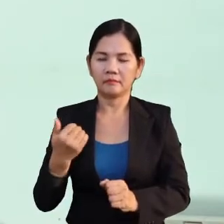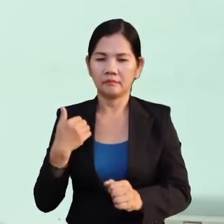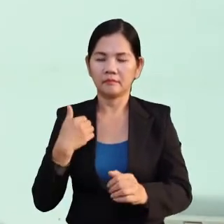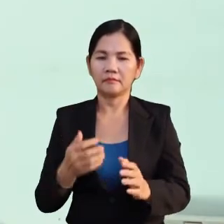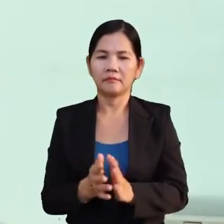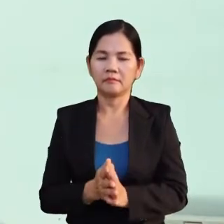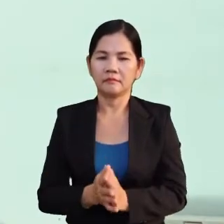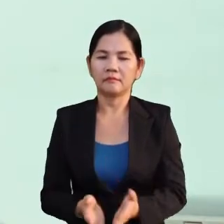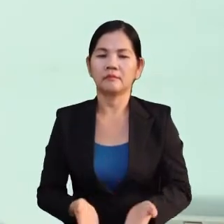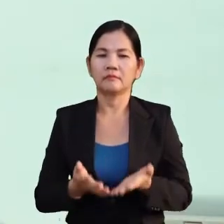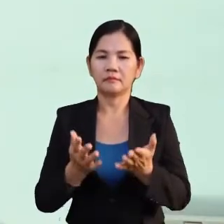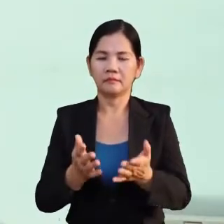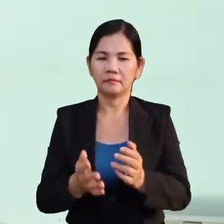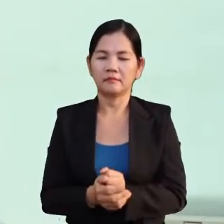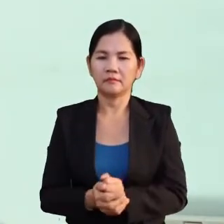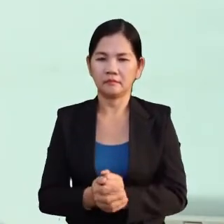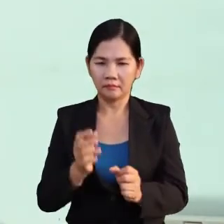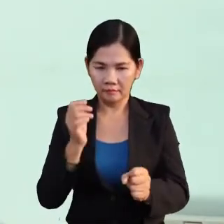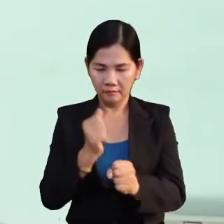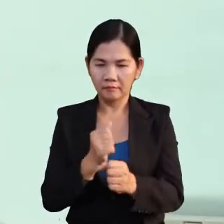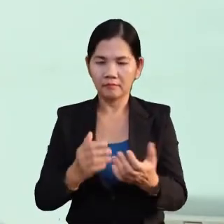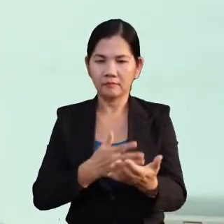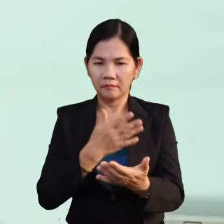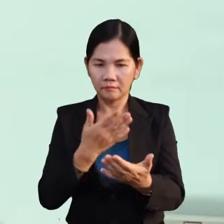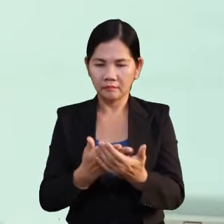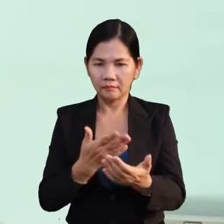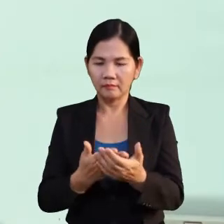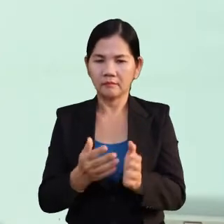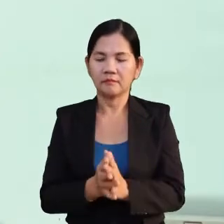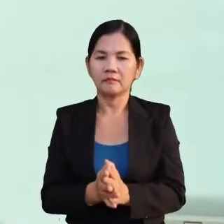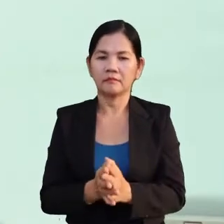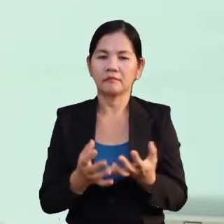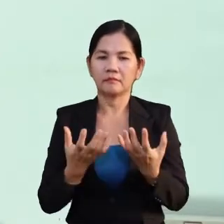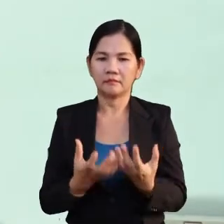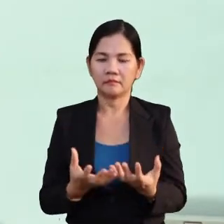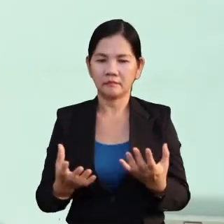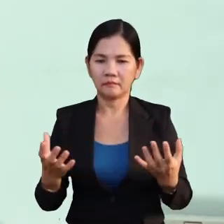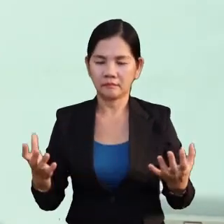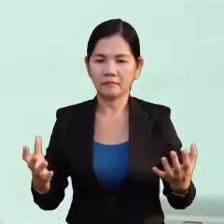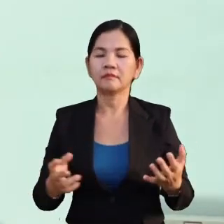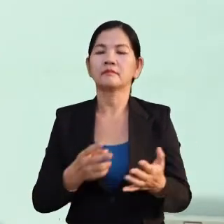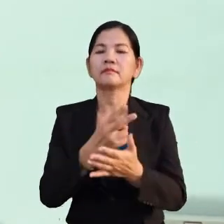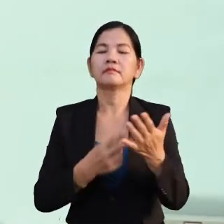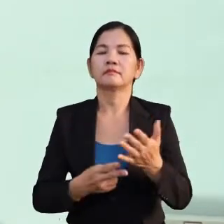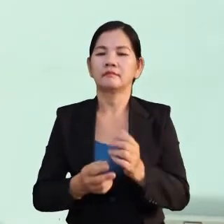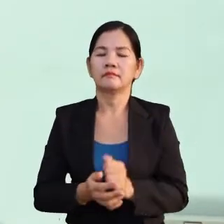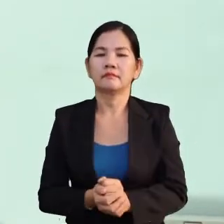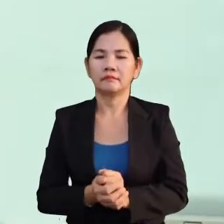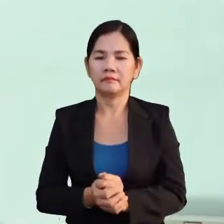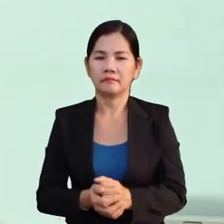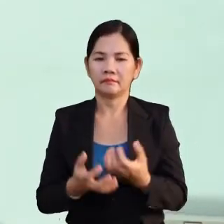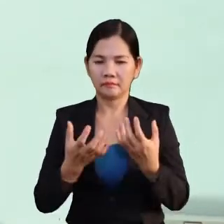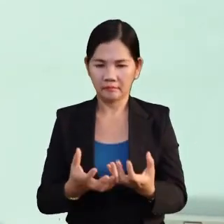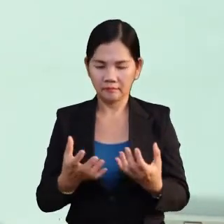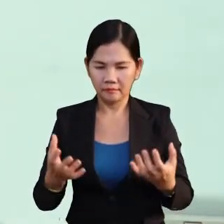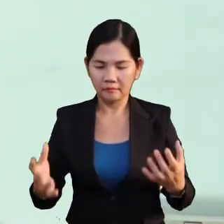បអញ្ចឹងទាំងអស់នេះយើងឲ្យឈ្មោះថាជាសម្ភារៈអ្វីមិញកូនចាគឺជាស